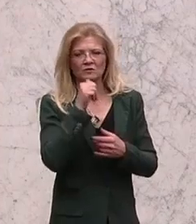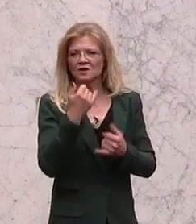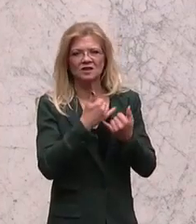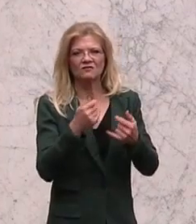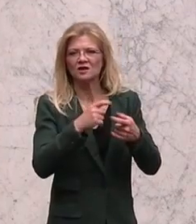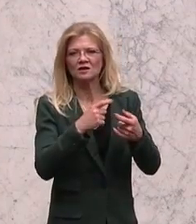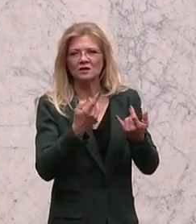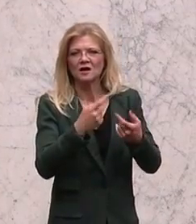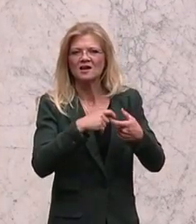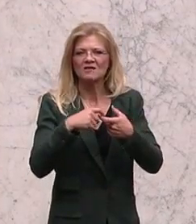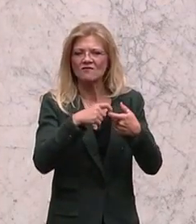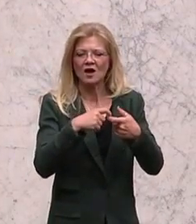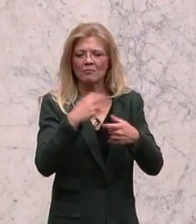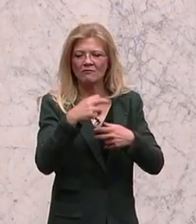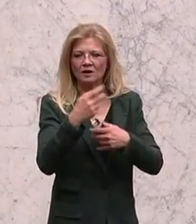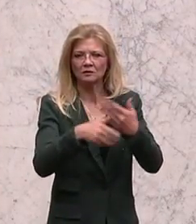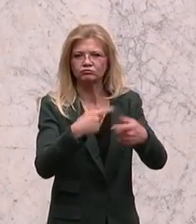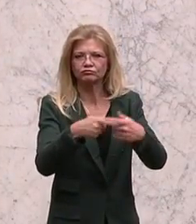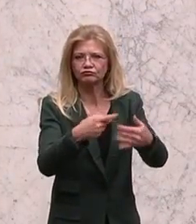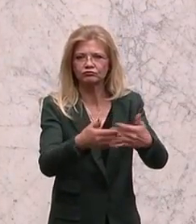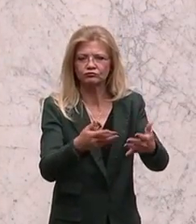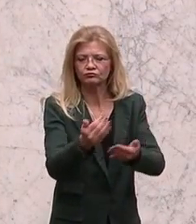Gewerbsmäßigkeit vorhanden war.